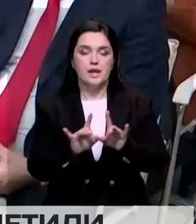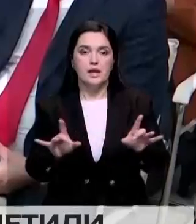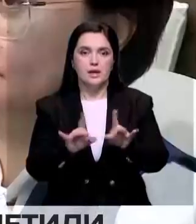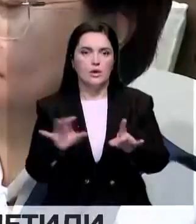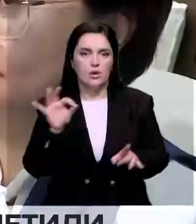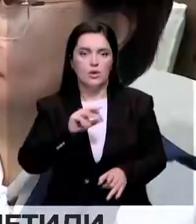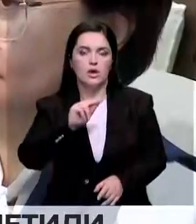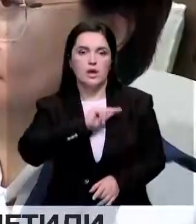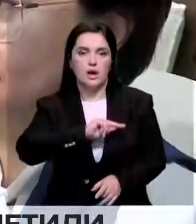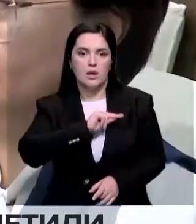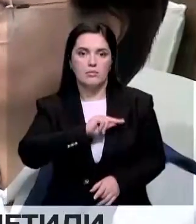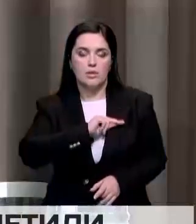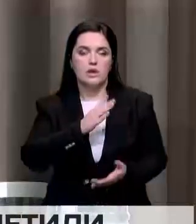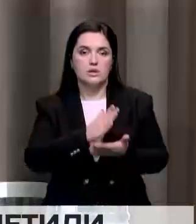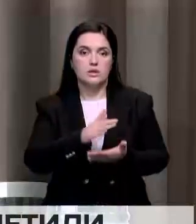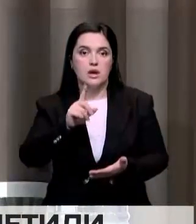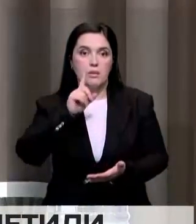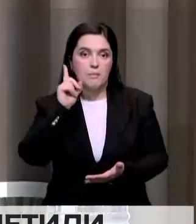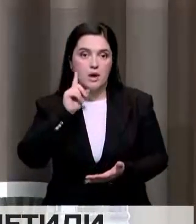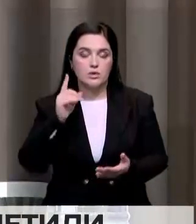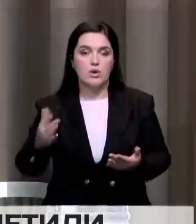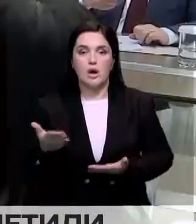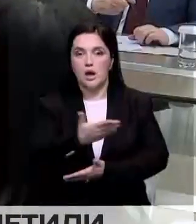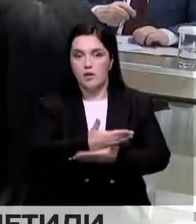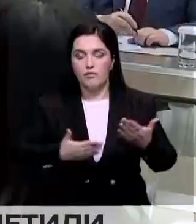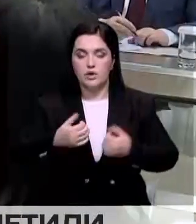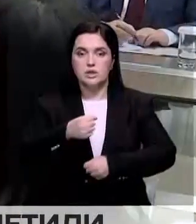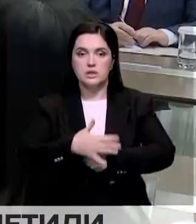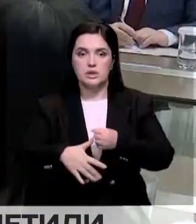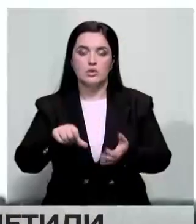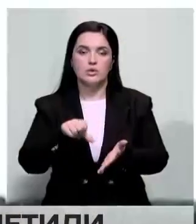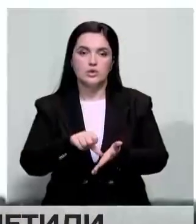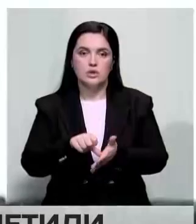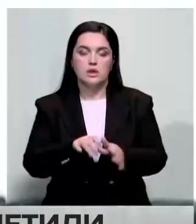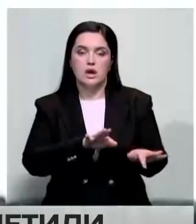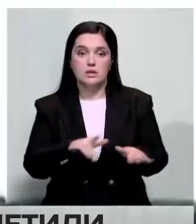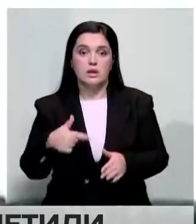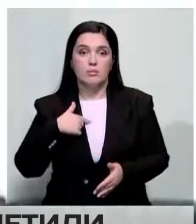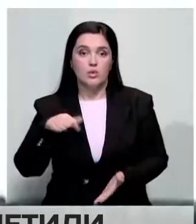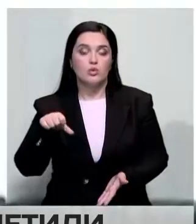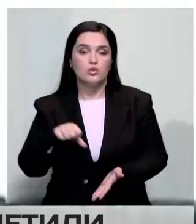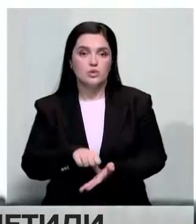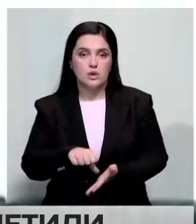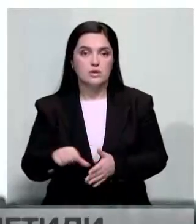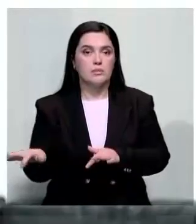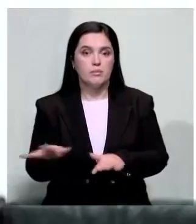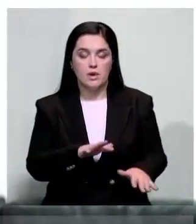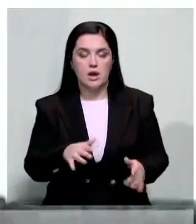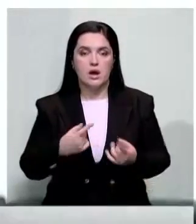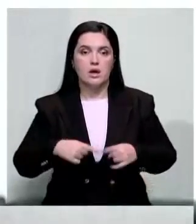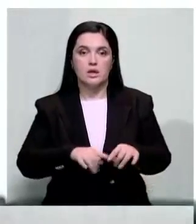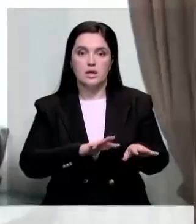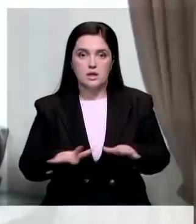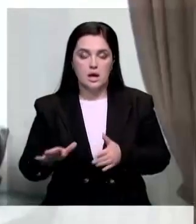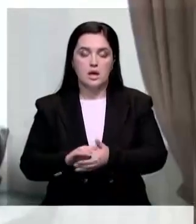проделанной работе, в том числе о создании молодежного коворкинг-центра и участии в республиканских акциях. Мы участвуем в мероприятиях, которые организовывает Ассамблея